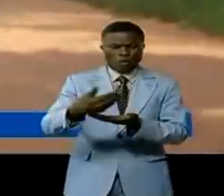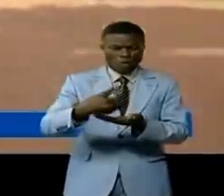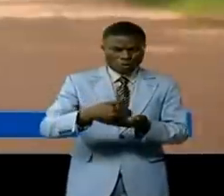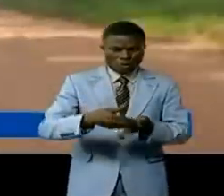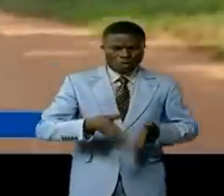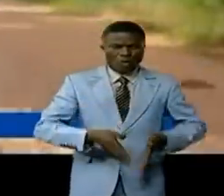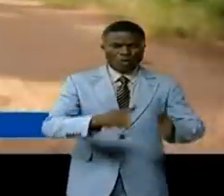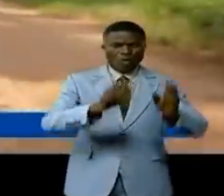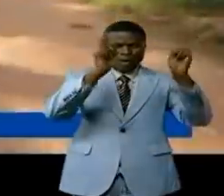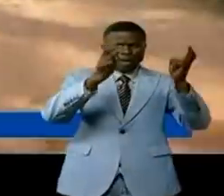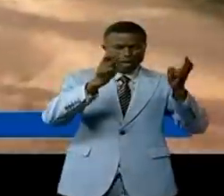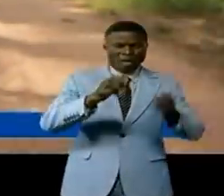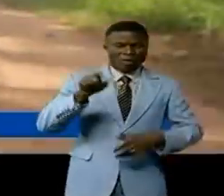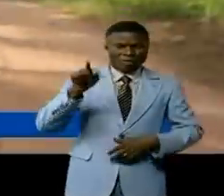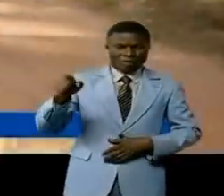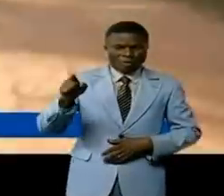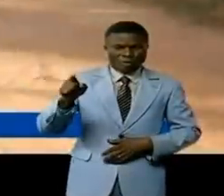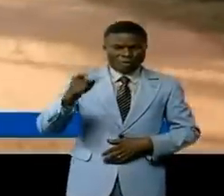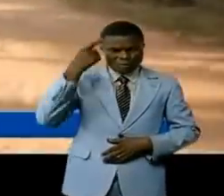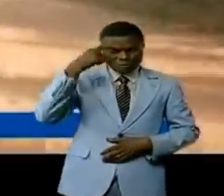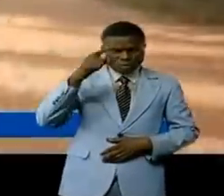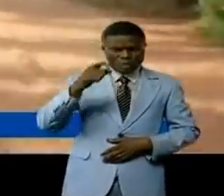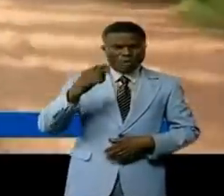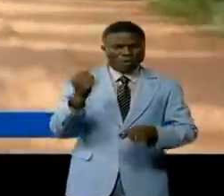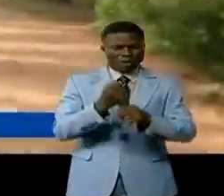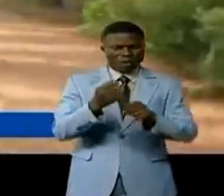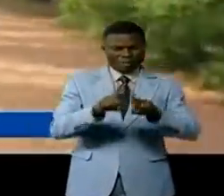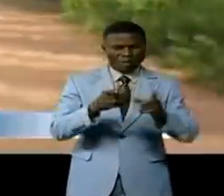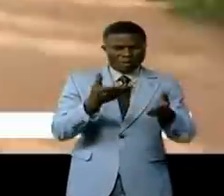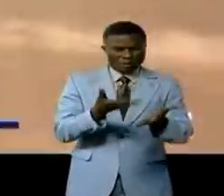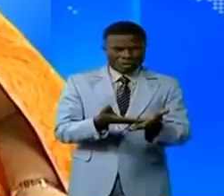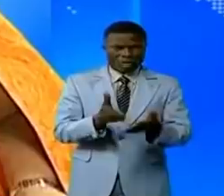de la ville de Mweneditu pour les mêmes exercices.